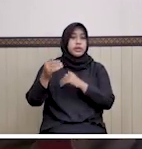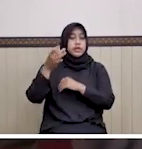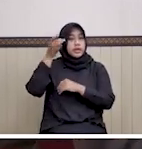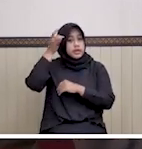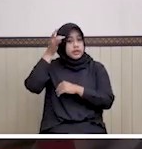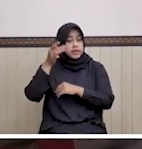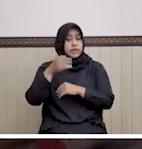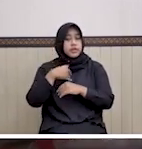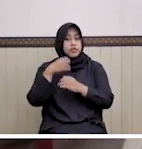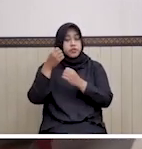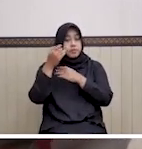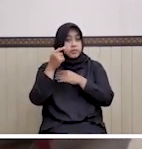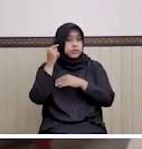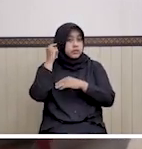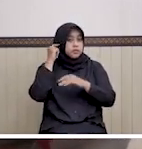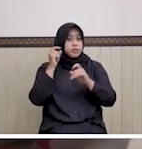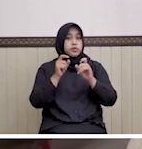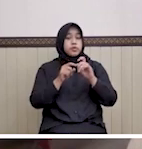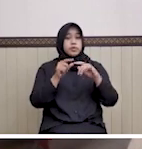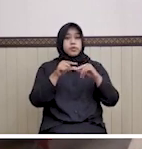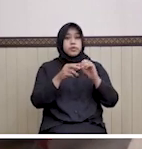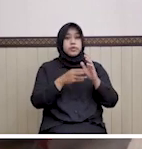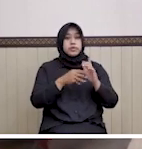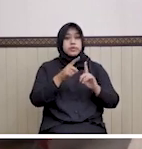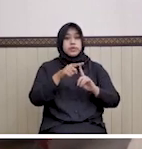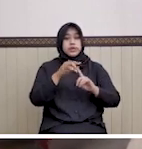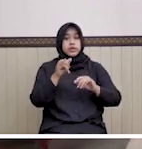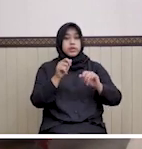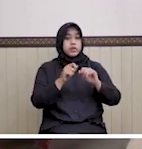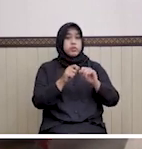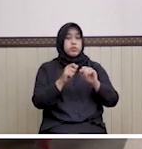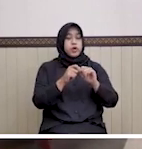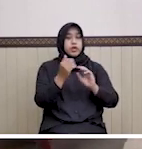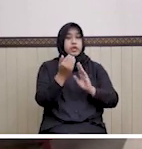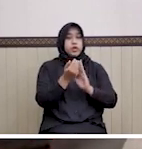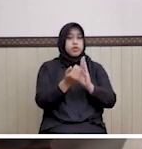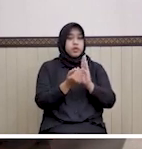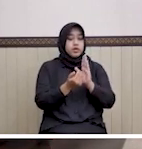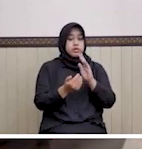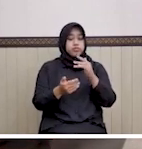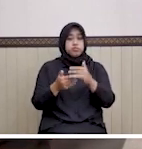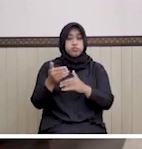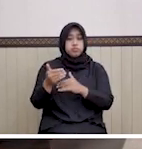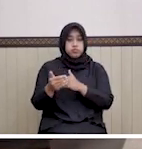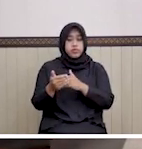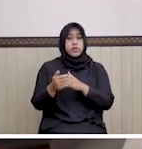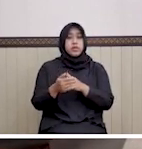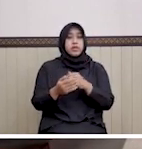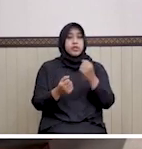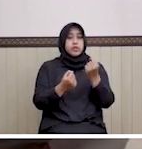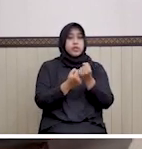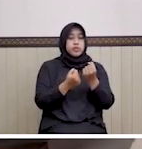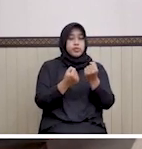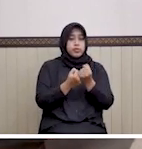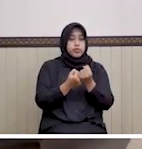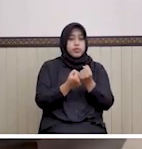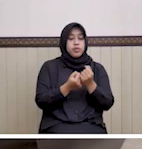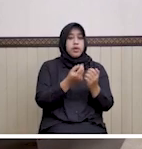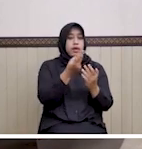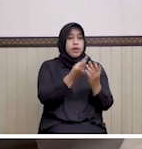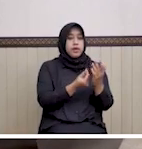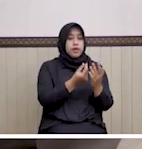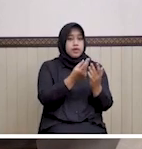seperti tadi di singgung oleh Bu Santi dibuat regulasinya kemudian disokong juga dengan